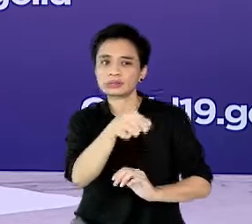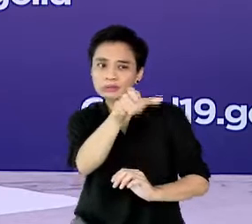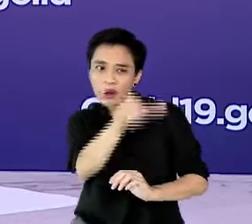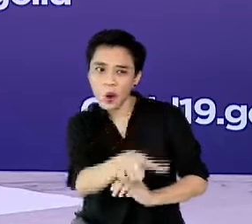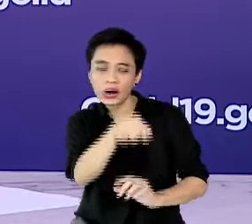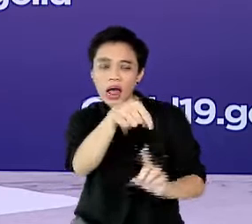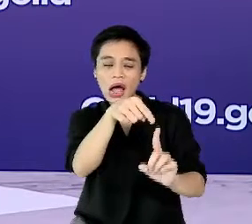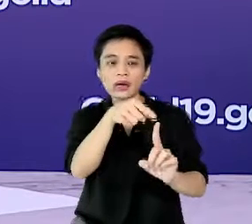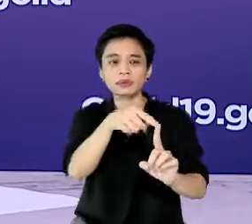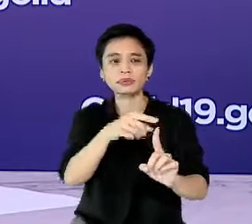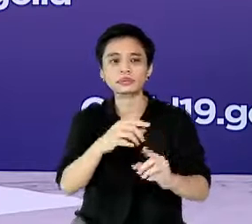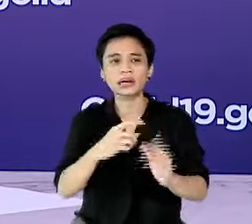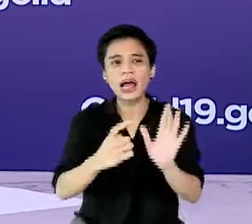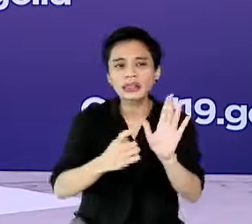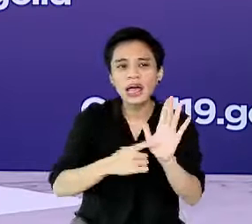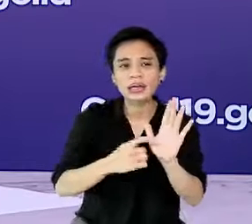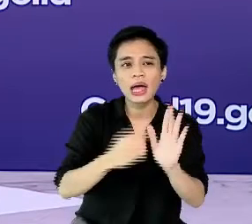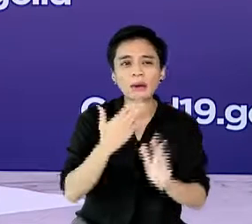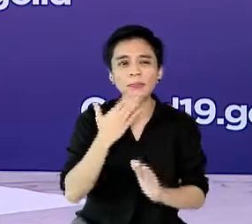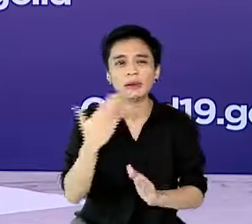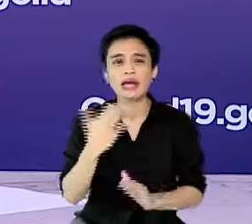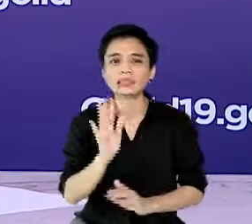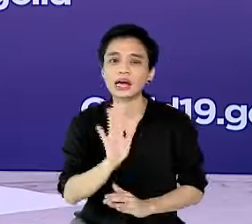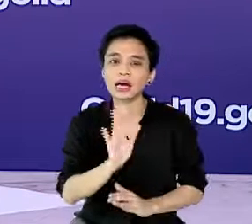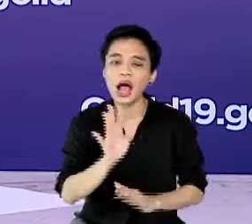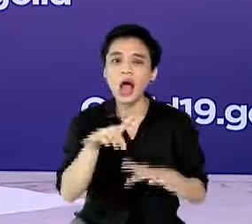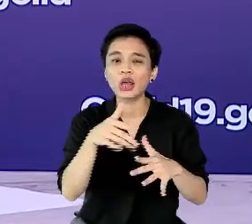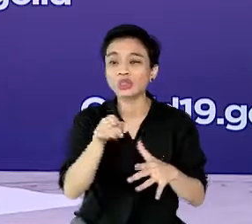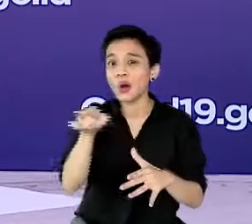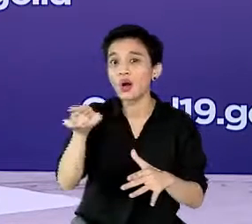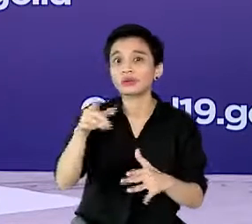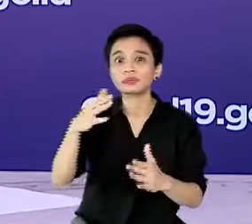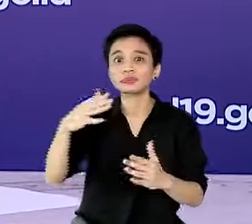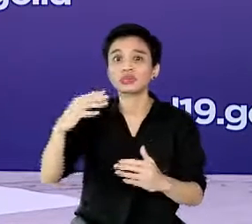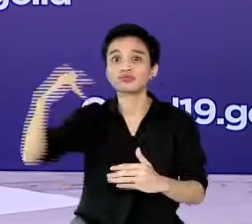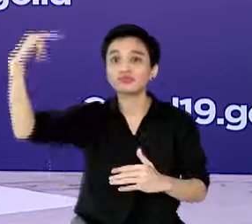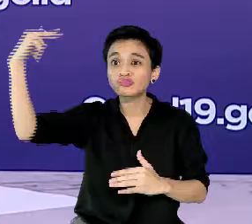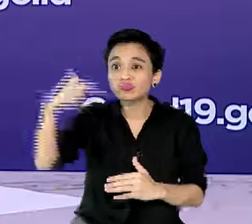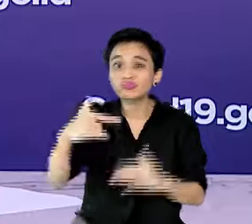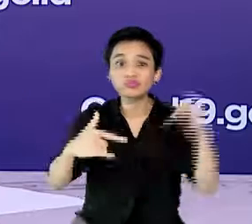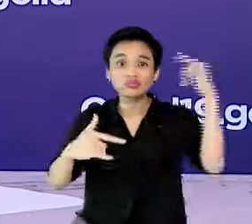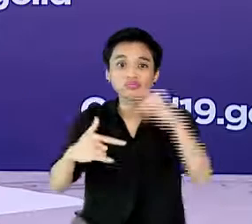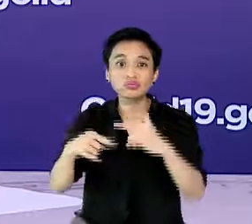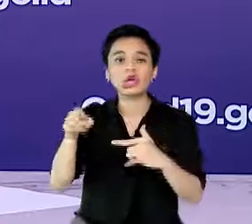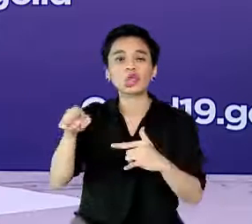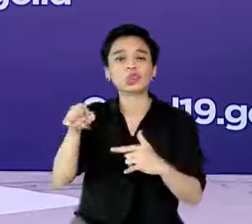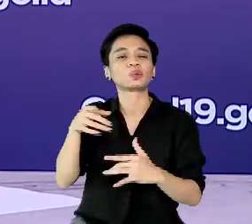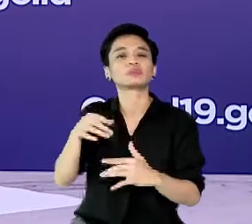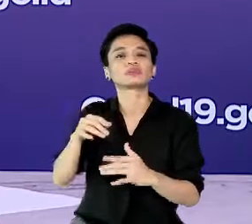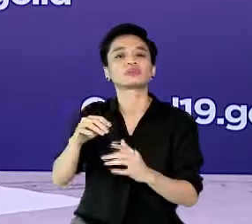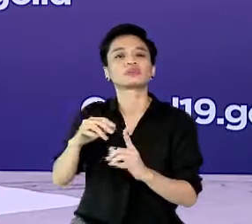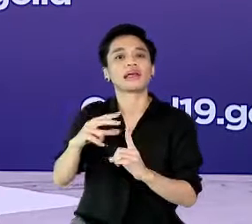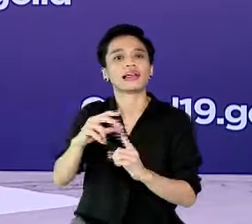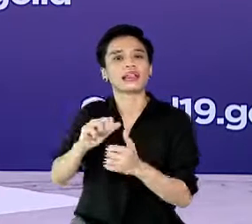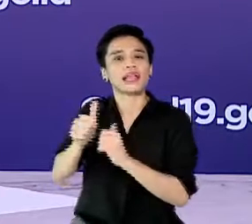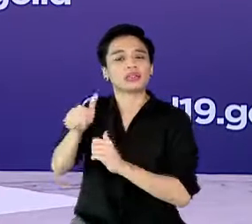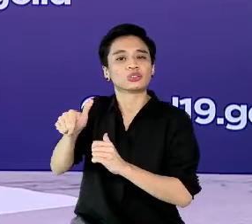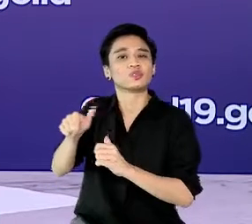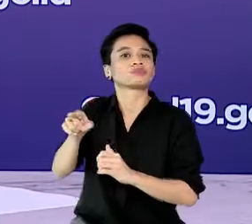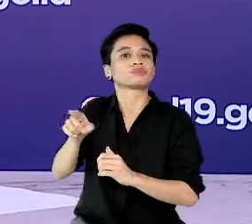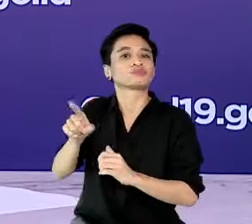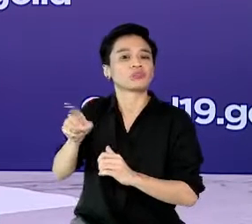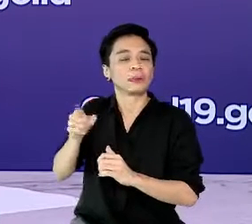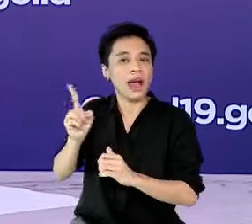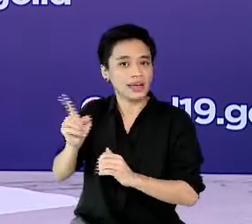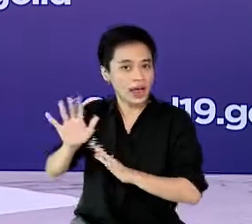gejala yang tidak biasanya maupun kasus pada pelaku perjalanan dari luar negeri dan lain-lain tugas kita saat